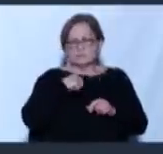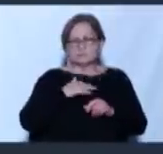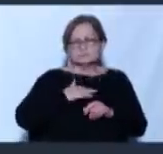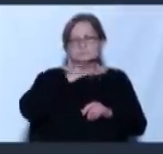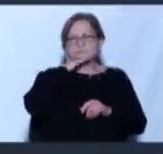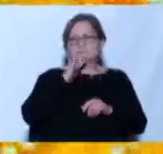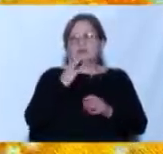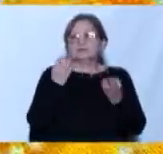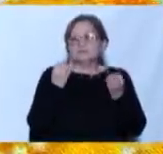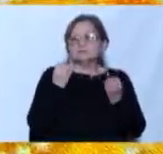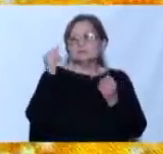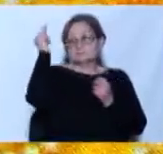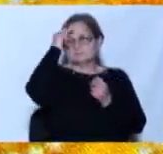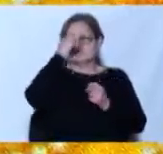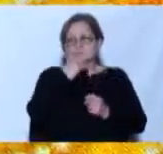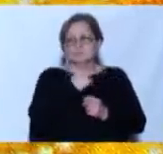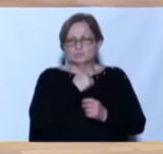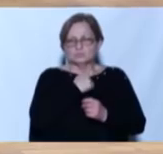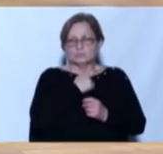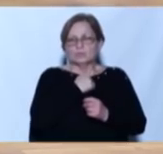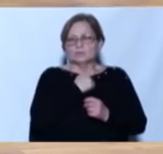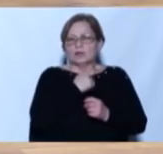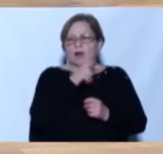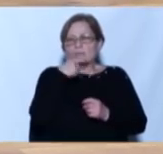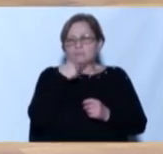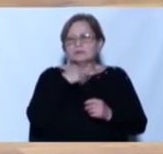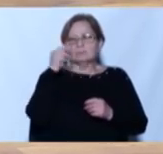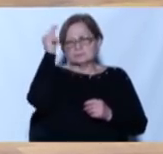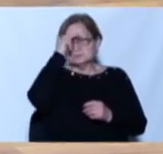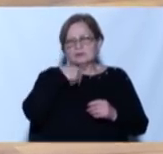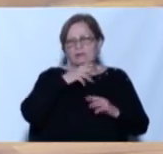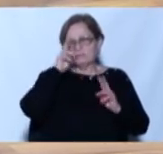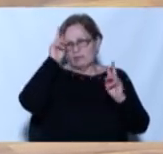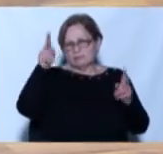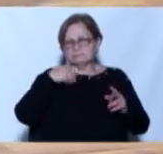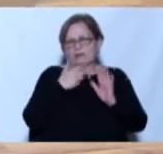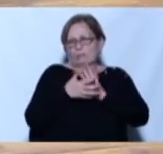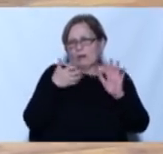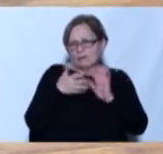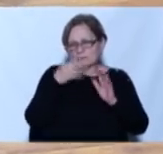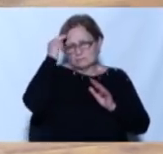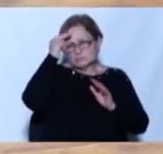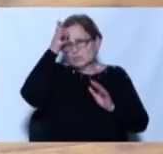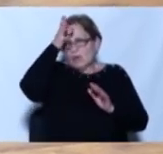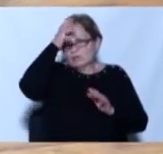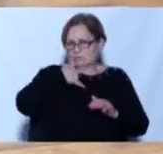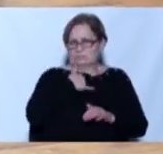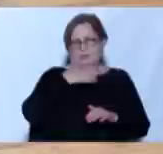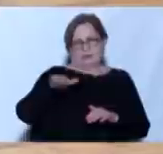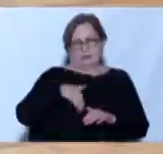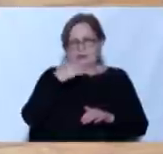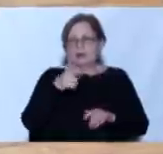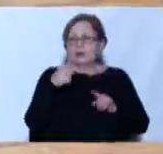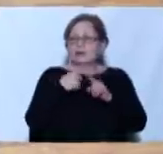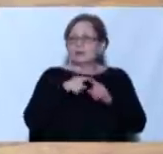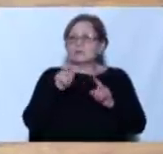მას თამუდიოდა არა ყალბი თავდაბლობით ამ კაცეს არ სჭირდებოდა, არამედ ეს იყო მისი დამოკიდებულება